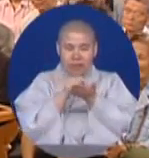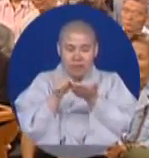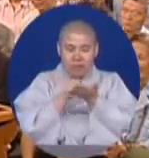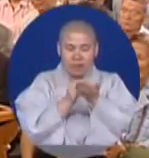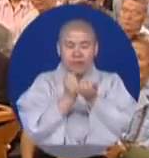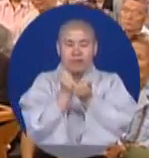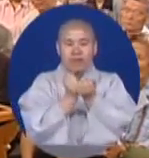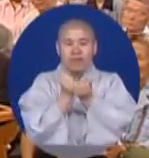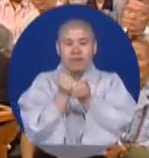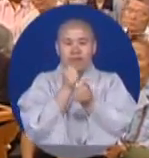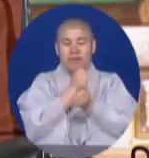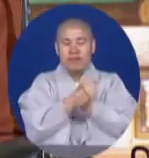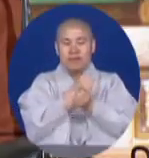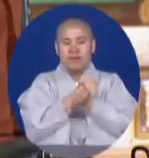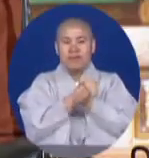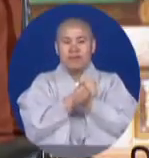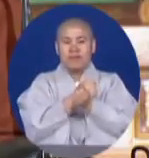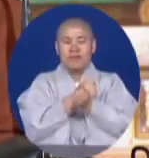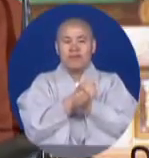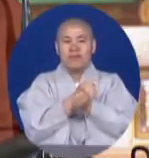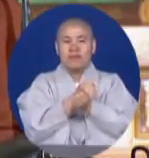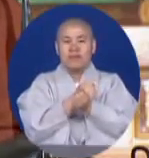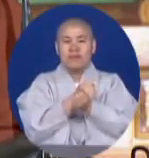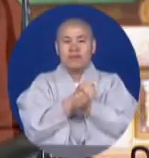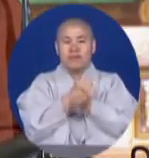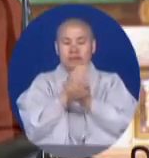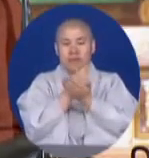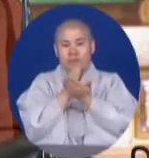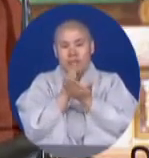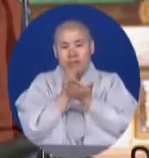서사하고 해설하는 이런 거를